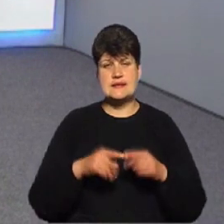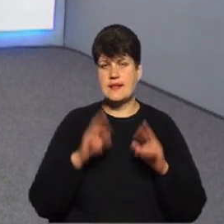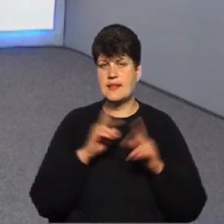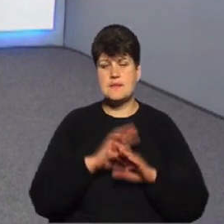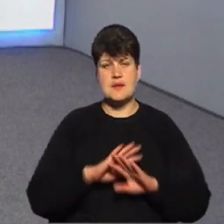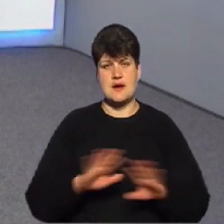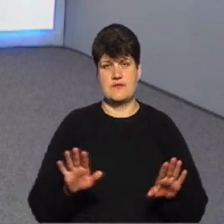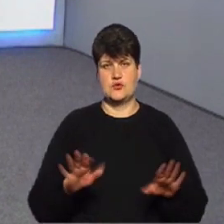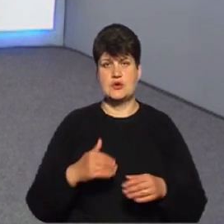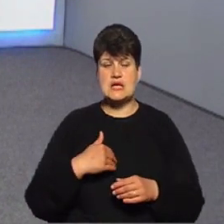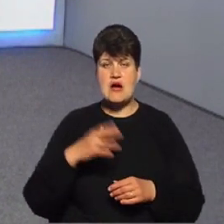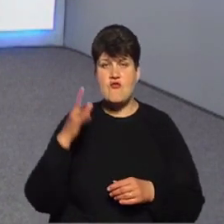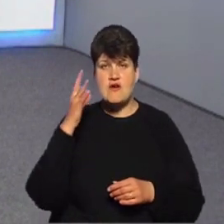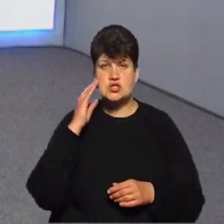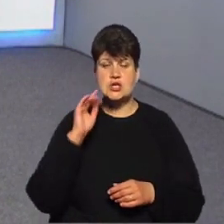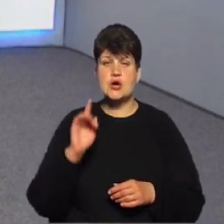Я вважаю, що